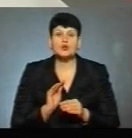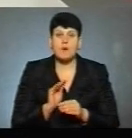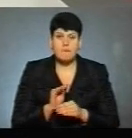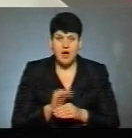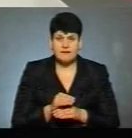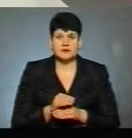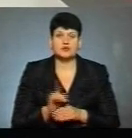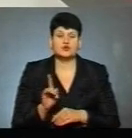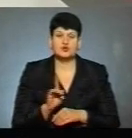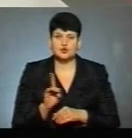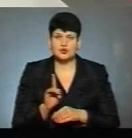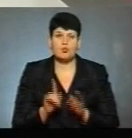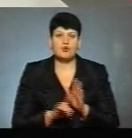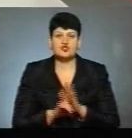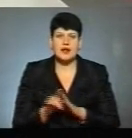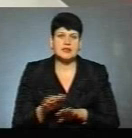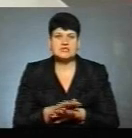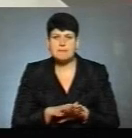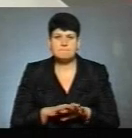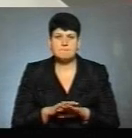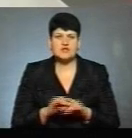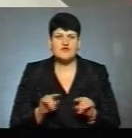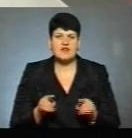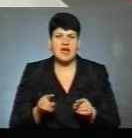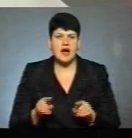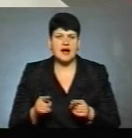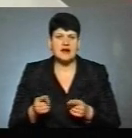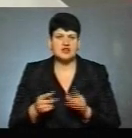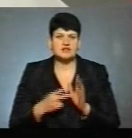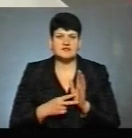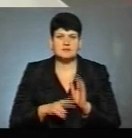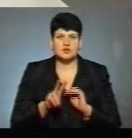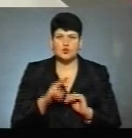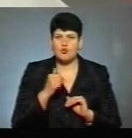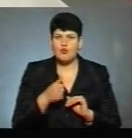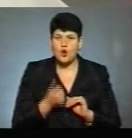що почались масові арешти в 72-му році.